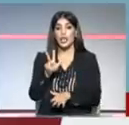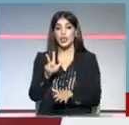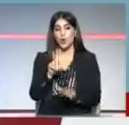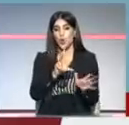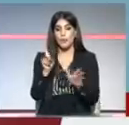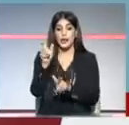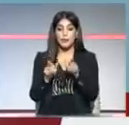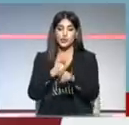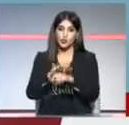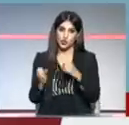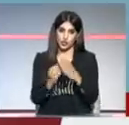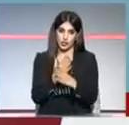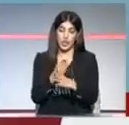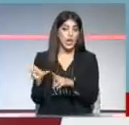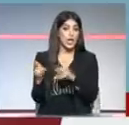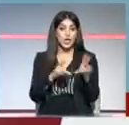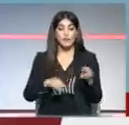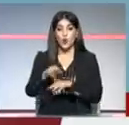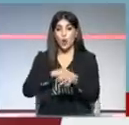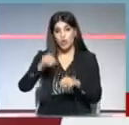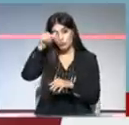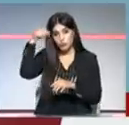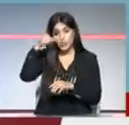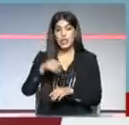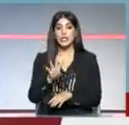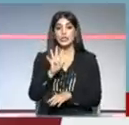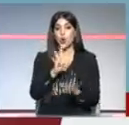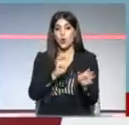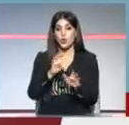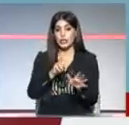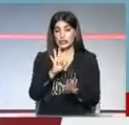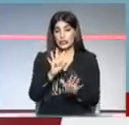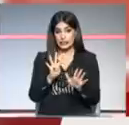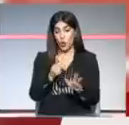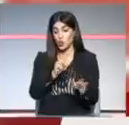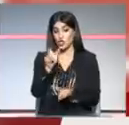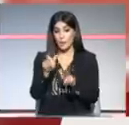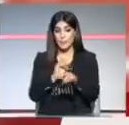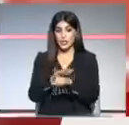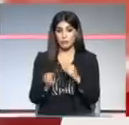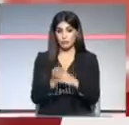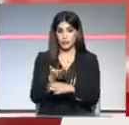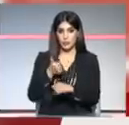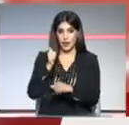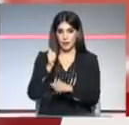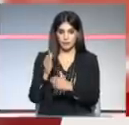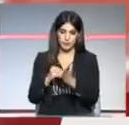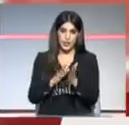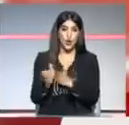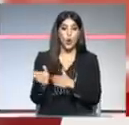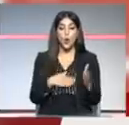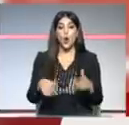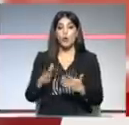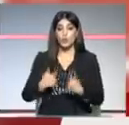اصابه جديده كما سجلت ولايه جندوبه تسعه وعشرين اصابه جديده امس وكيله مصالح وزاره الصحه